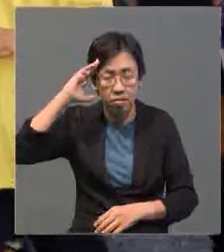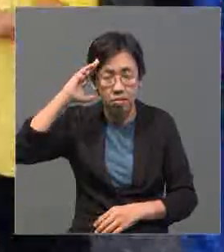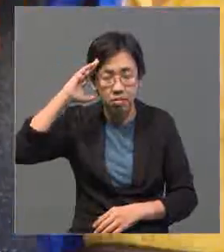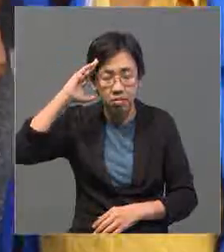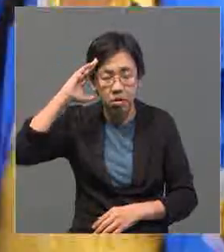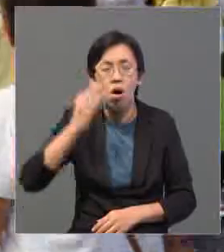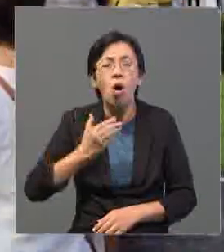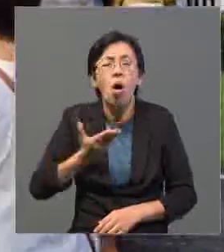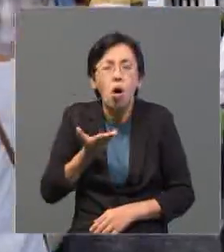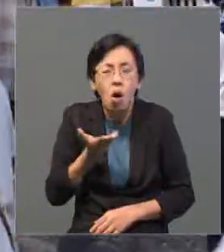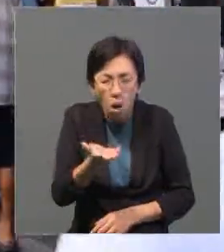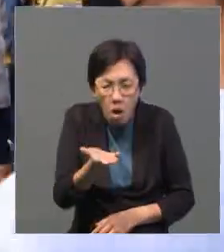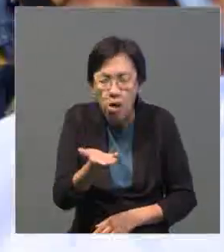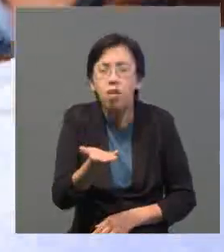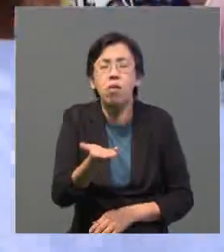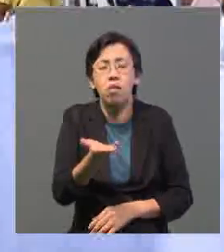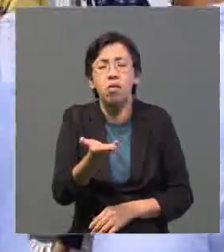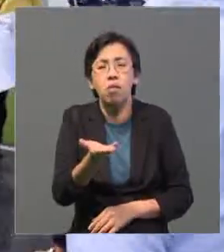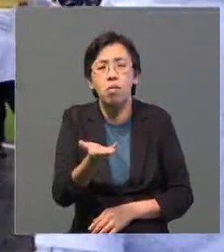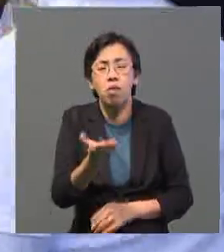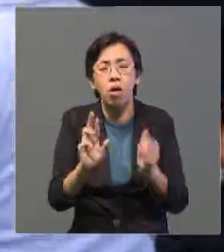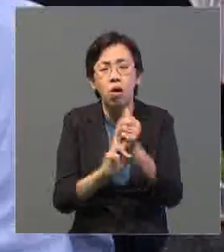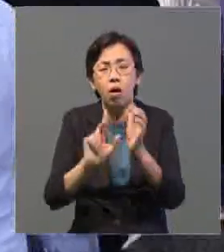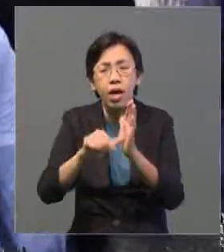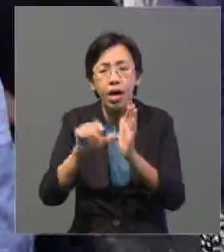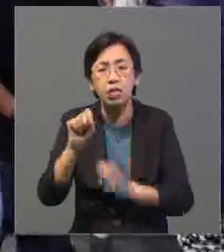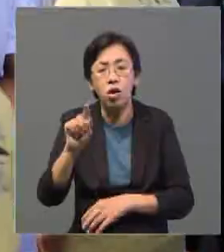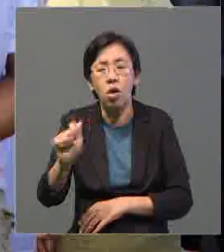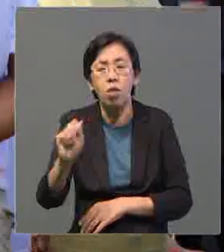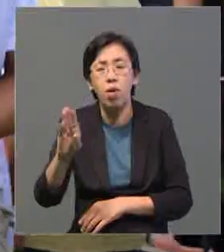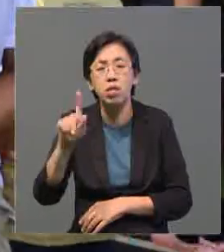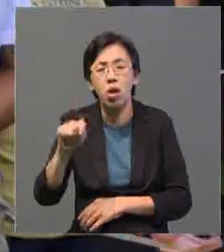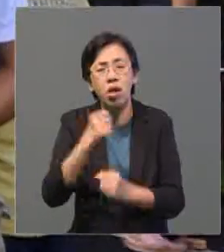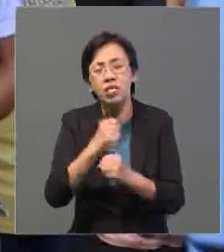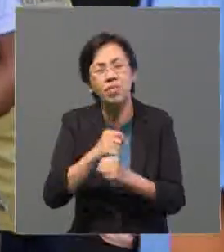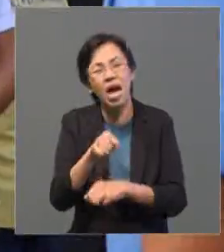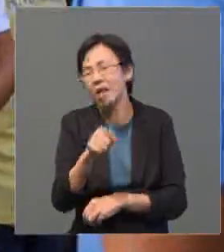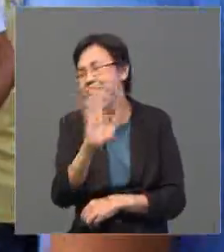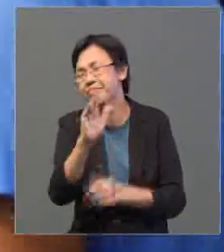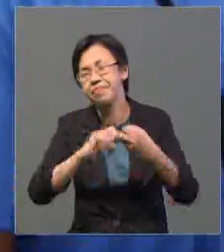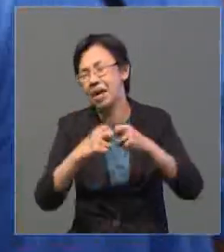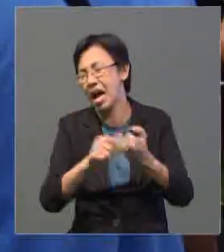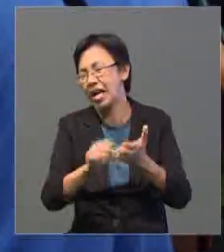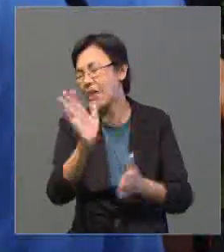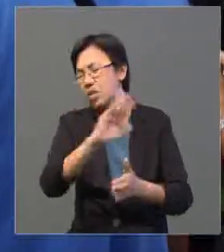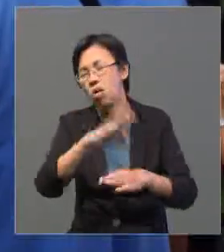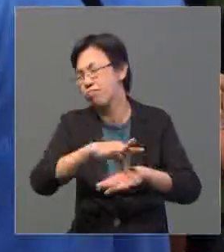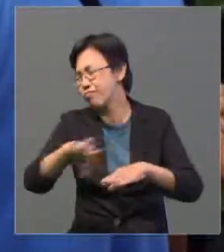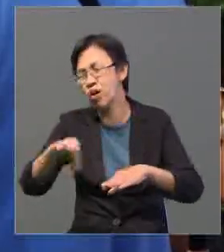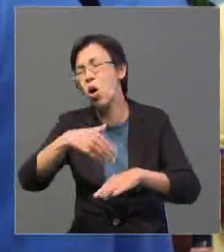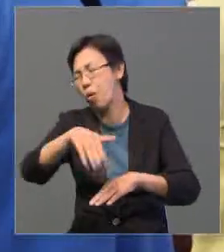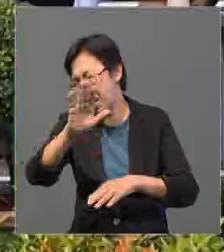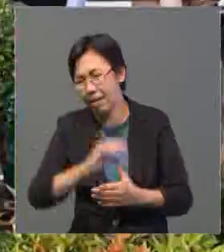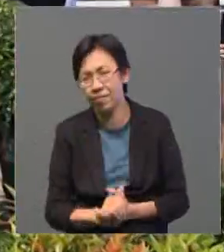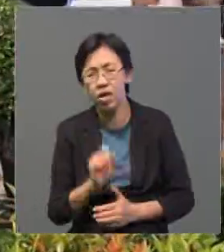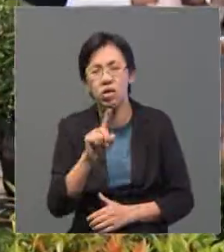และมีการเรียกร้องนะครับให้เอ่อทางรองเลขาธิการส.อบตเนี่ยออกไปจากการแก้ไขปัญหาของจังหวัดชายแดนภาคใต้และ